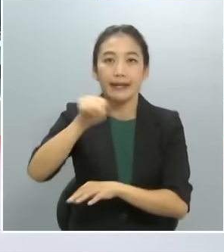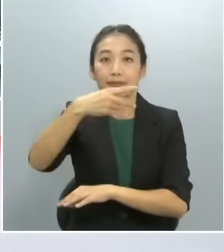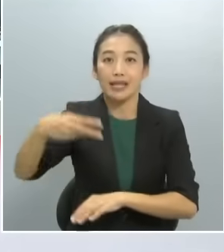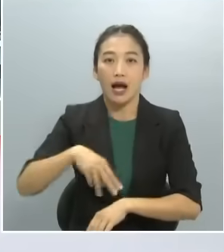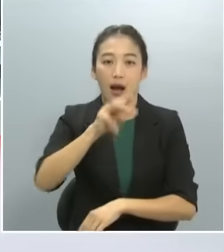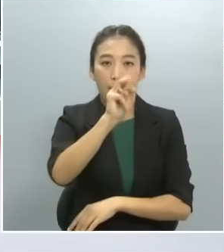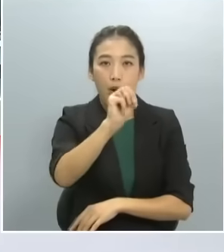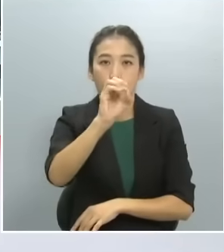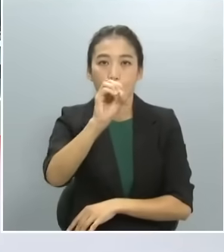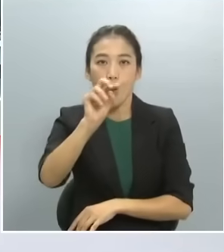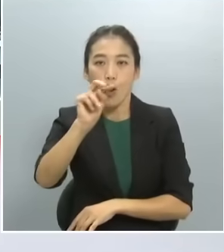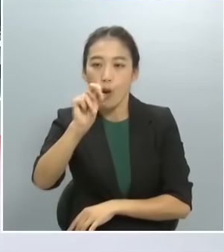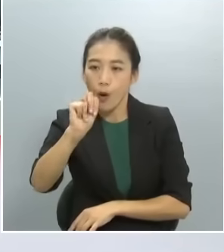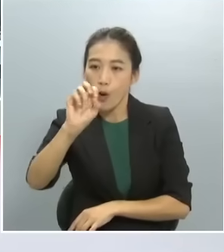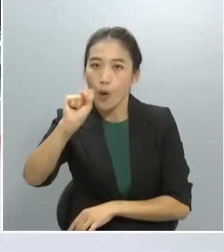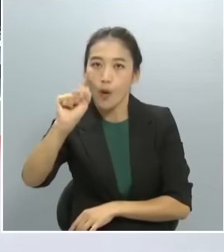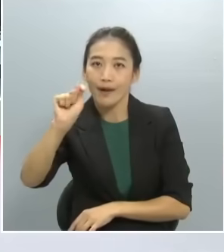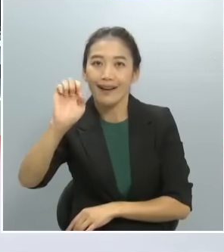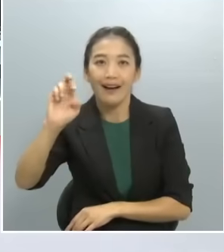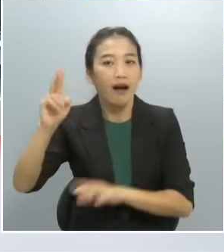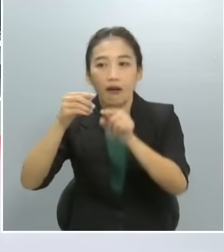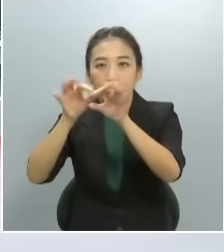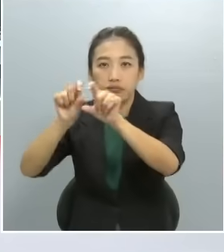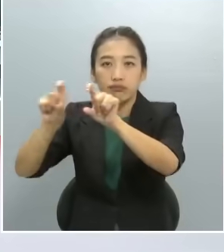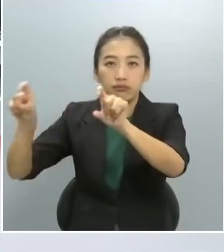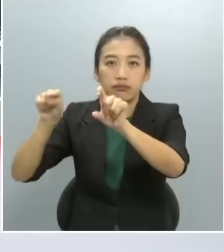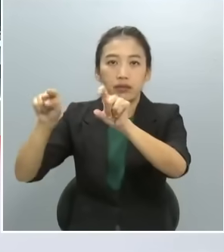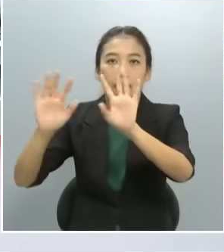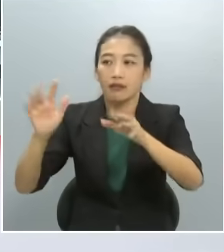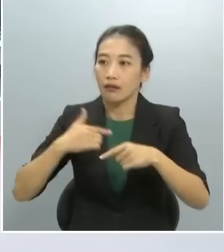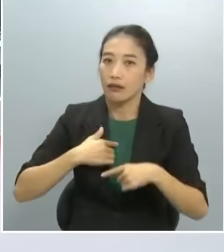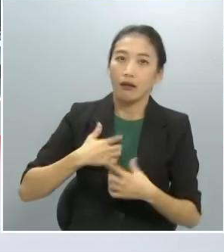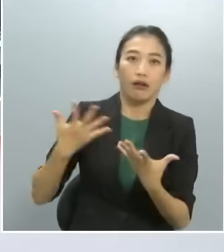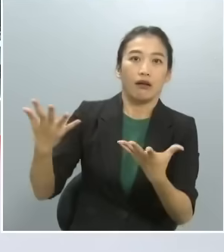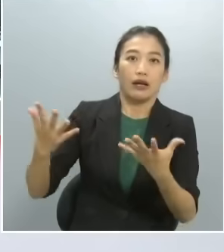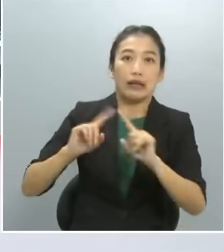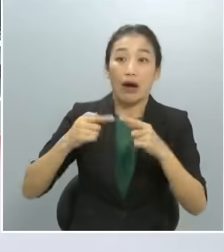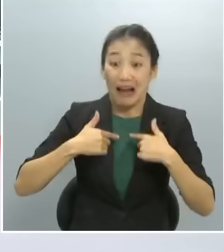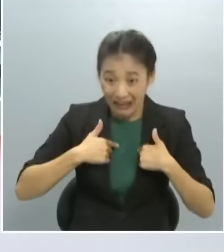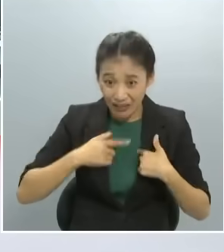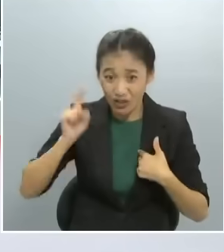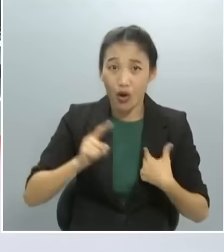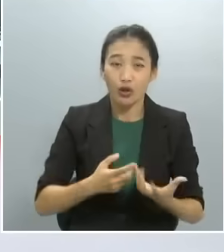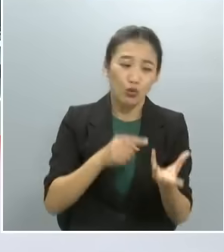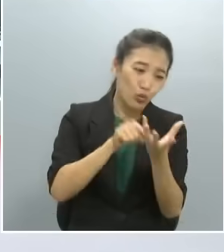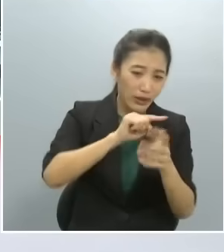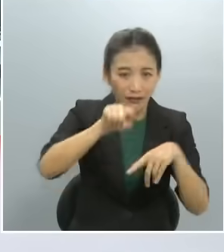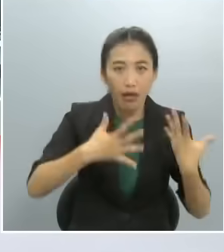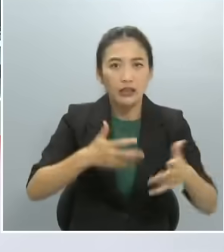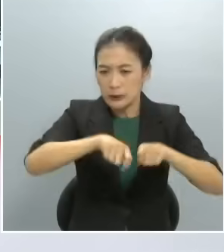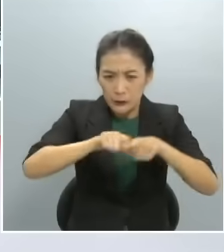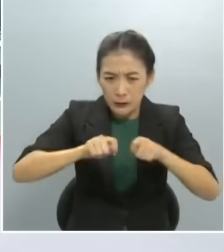เท่าไหร่คะฉีกถ้วยทิ้งให้ผมอะไรทิ้งหมดเลยผมมีหลักฐานตั้งเก็บไว้หมดให้จริงสุดท้ายพี่ทำไงรู้ไหม